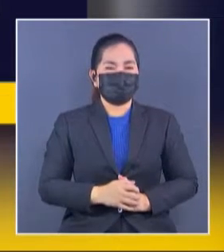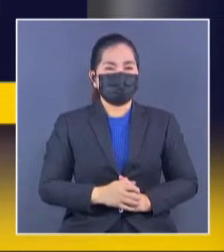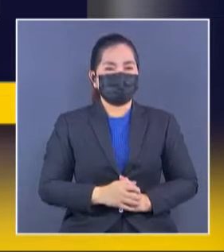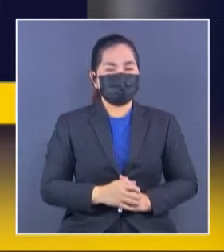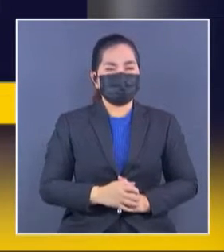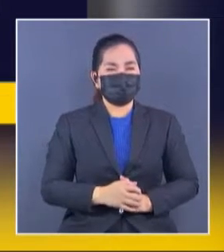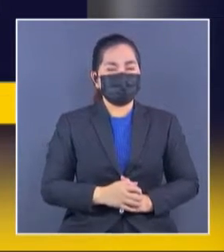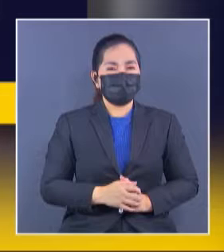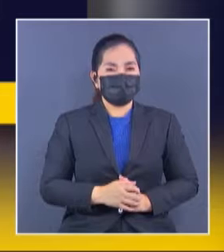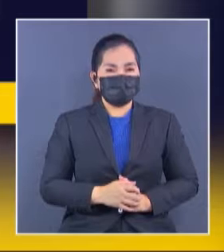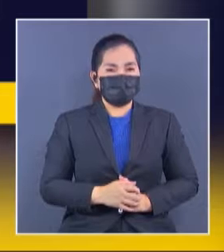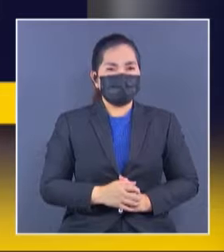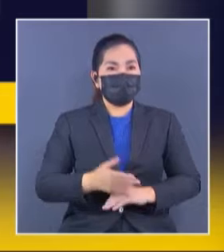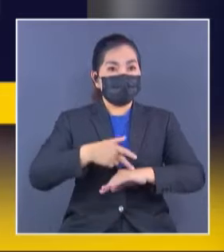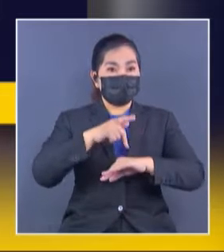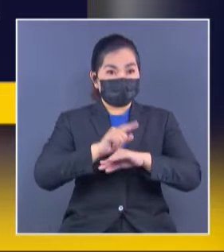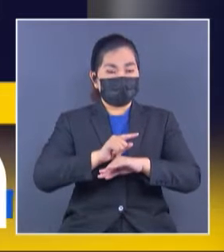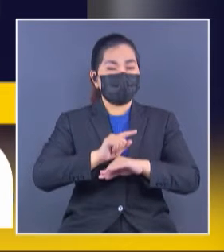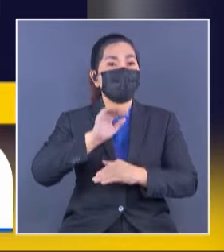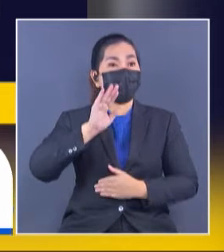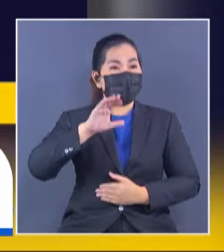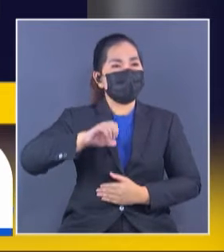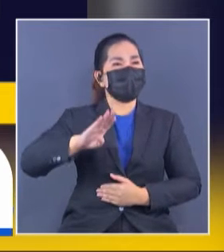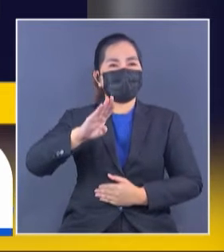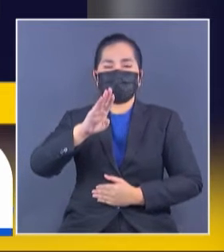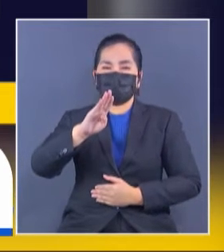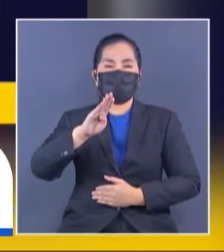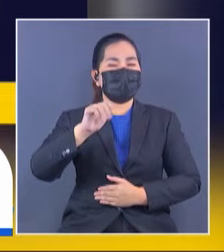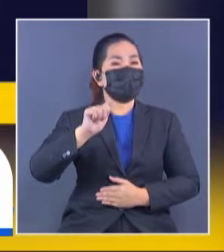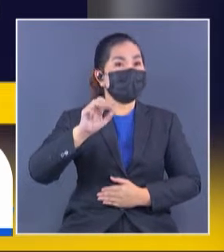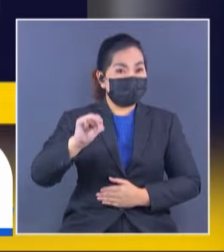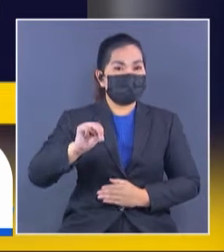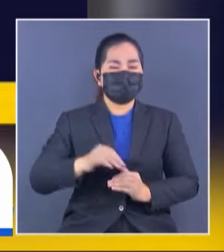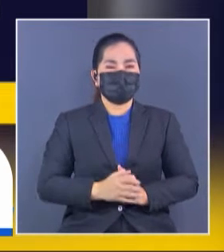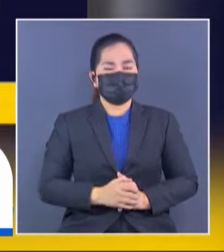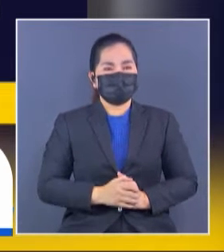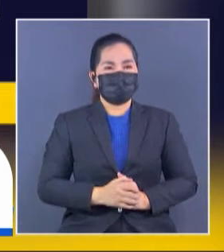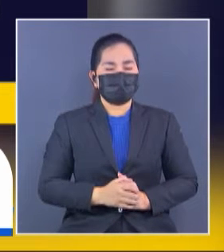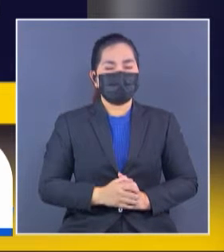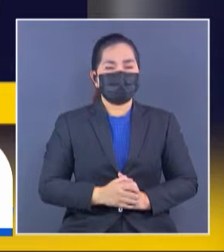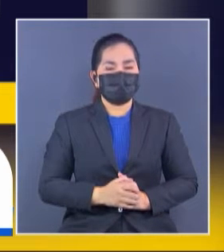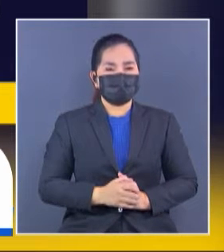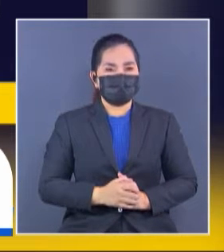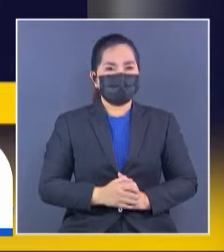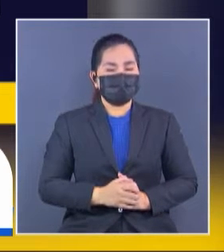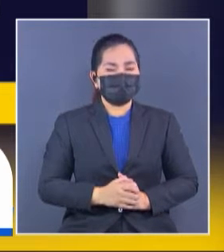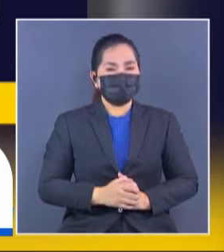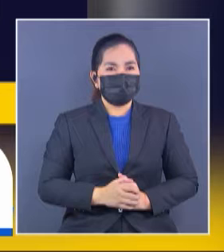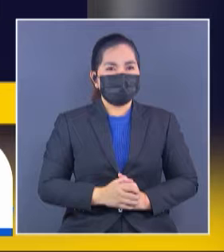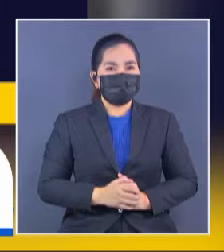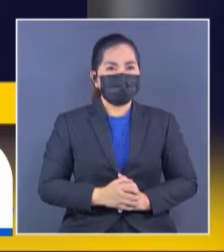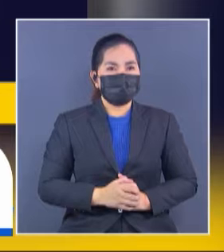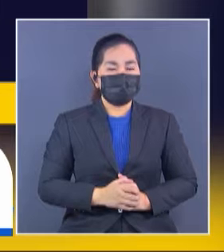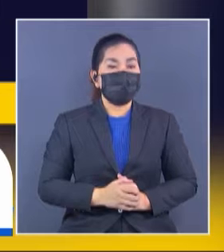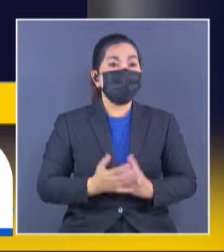นายบัณฑิตอนันตมงคลประธานเจ้าหน้าที่บริหารบริษัทบริหารสินทรัพย์กรุงเทพพาณิชย์จำกัดมหาชนหรือ